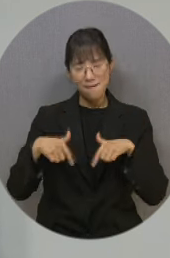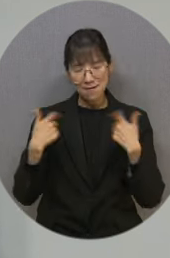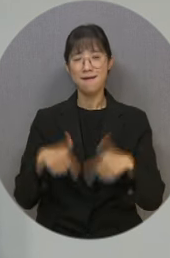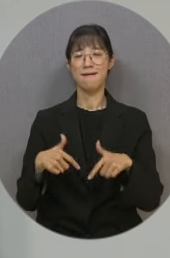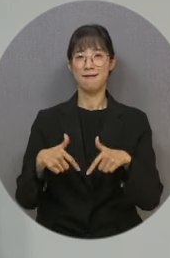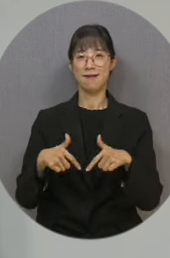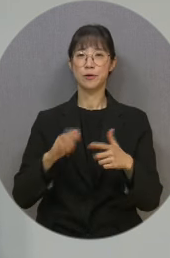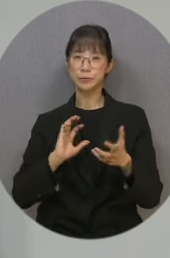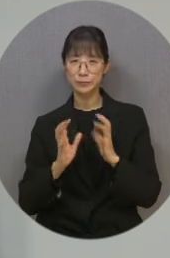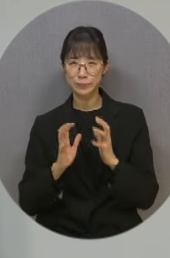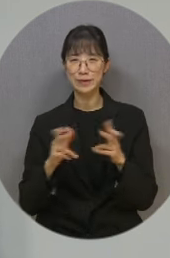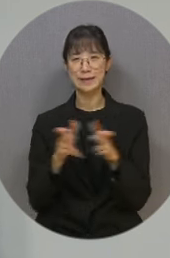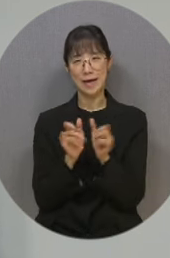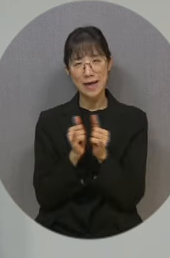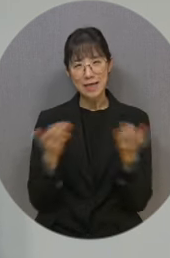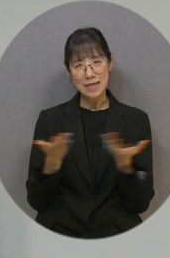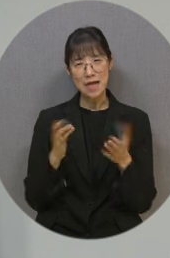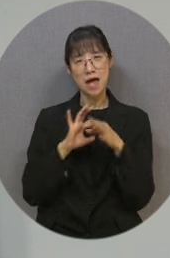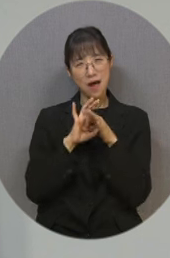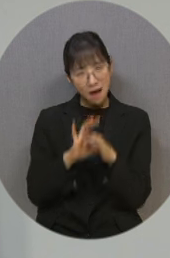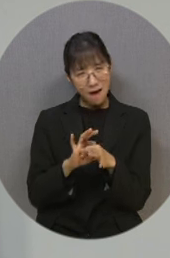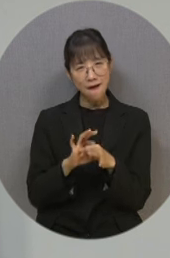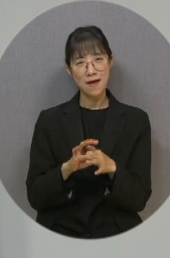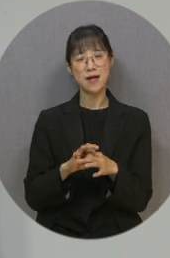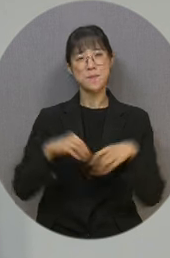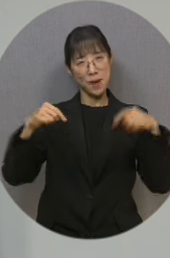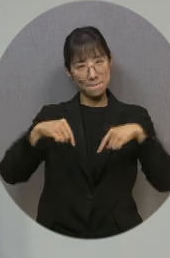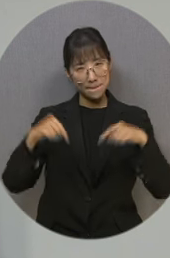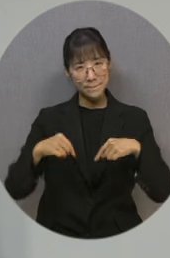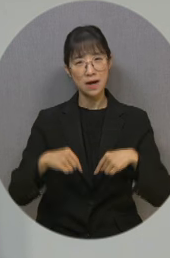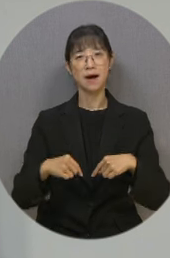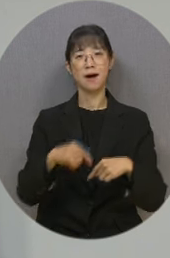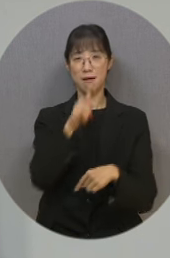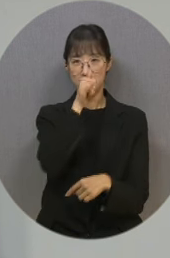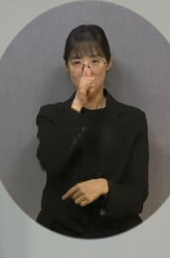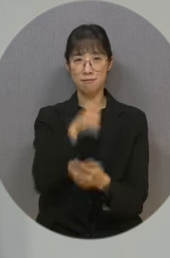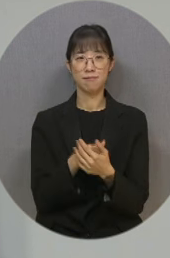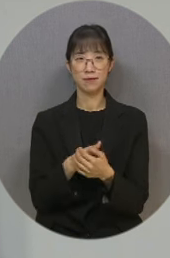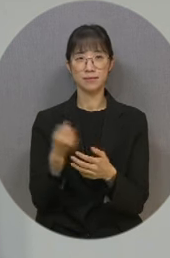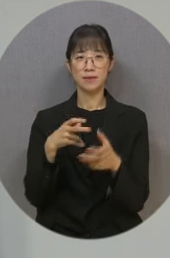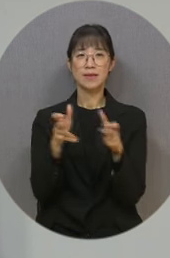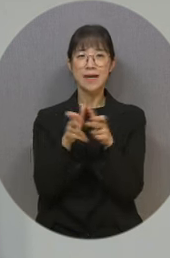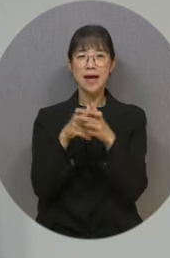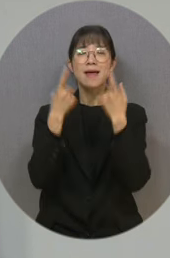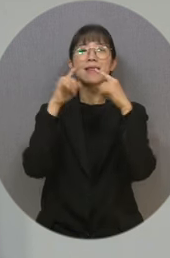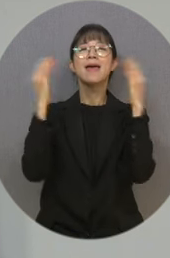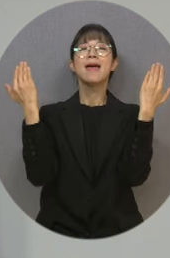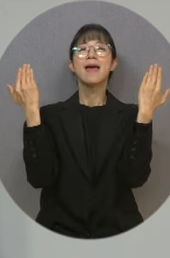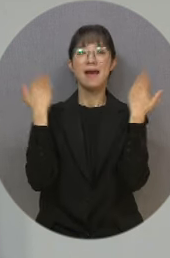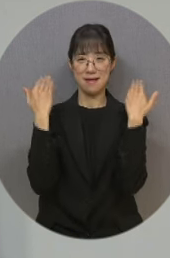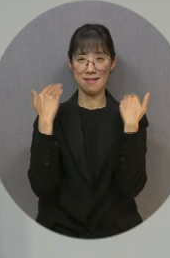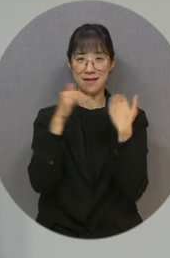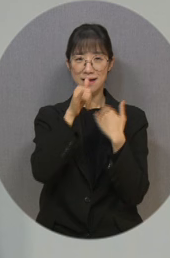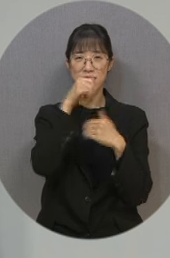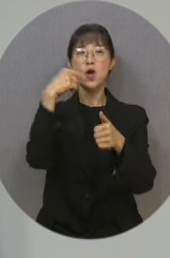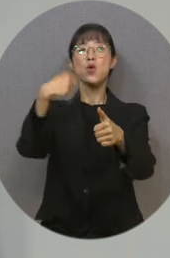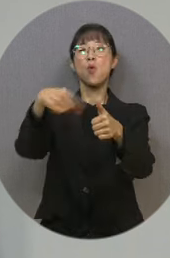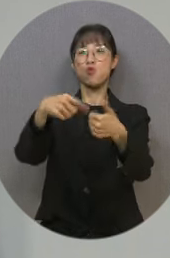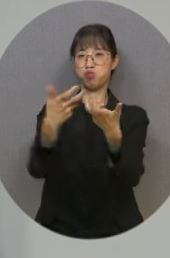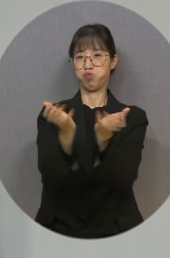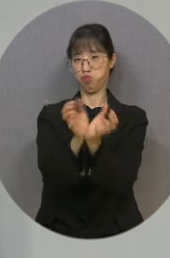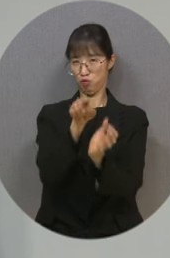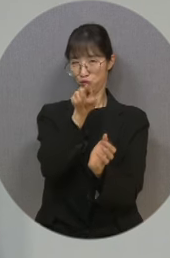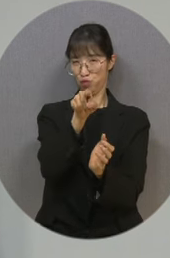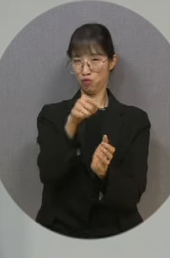항상 장애인 일자리에 대해서 같이 협의도 하고 또 그 장애 대학생들이 있는 교육부